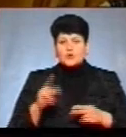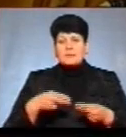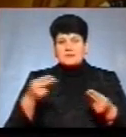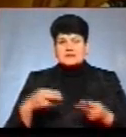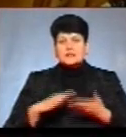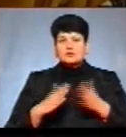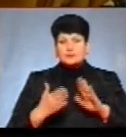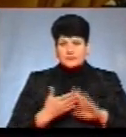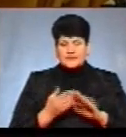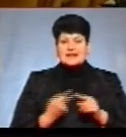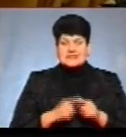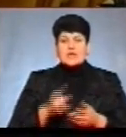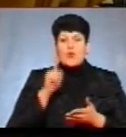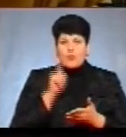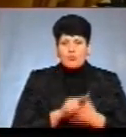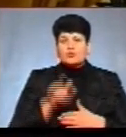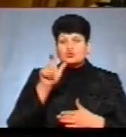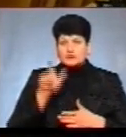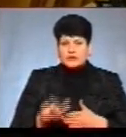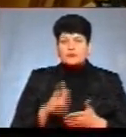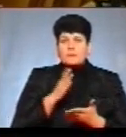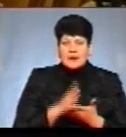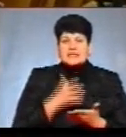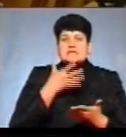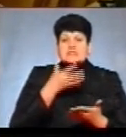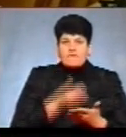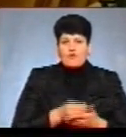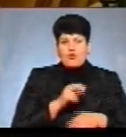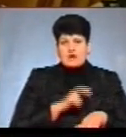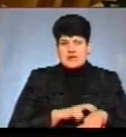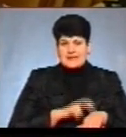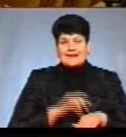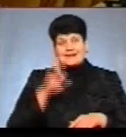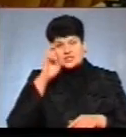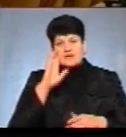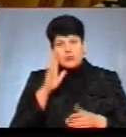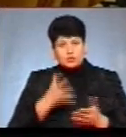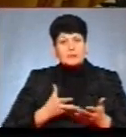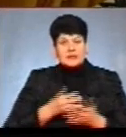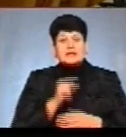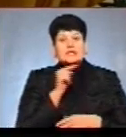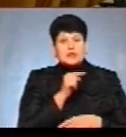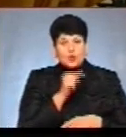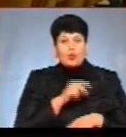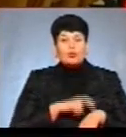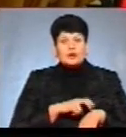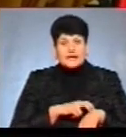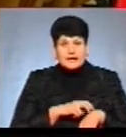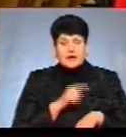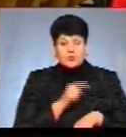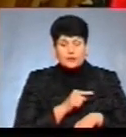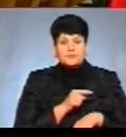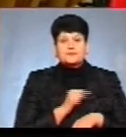які підписали декларації. Це є обов'язок пацієнта, щоб мати свого лікаря, і держава буде платити тому лікарю,